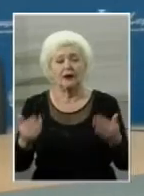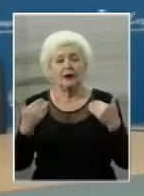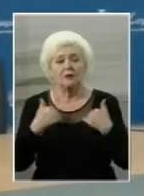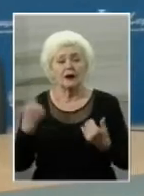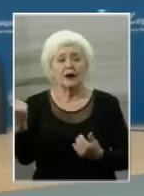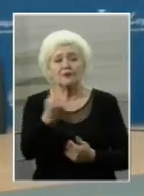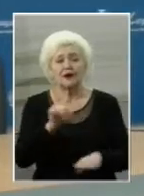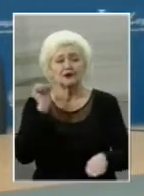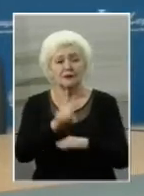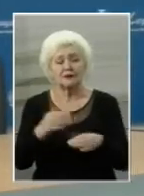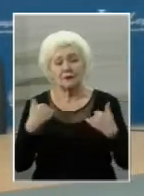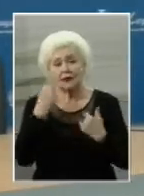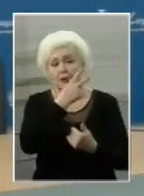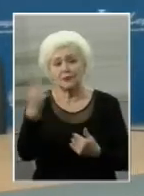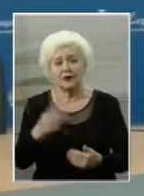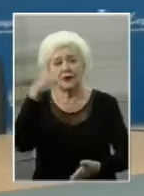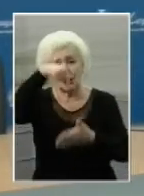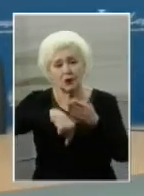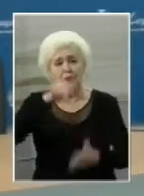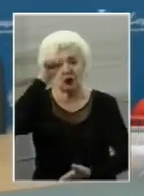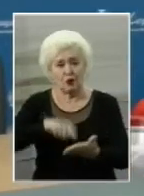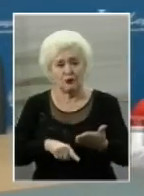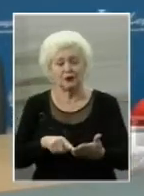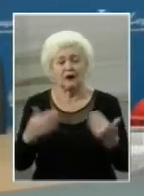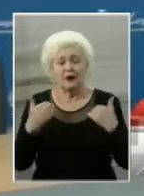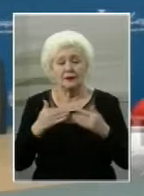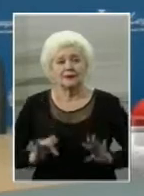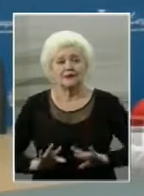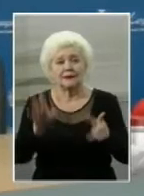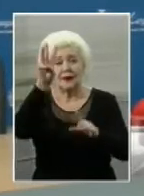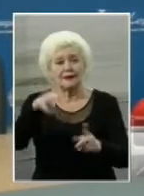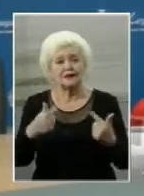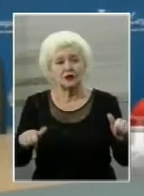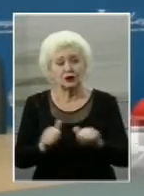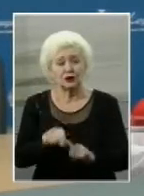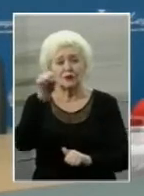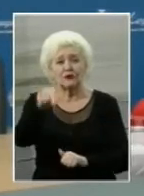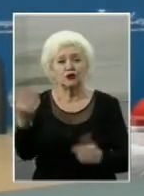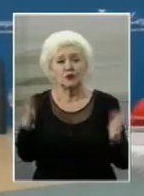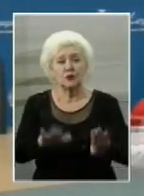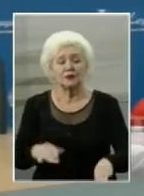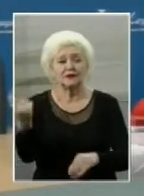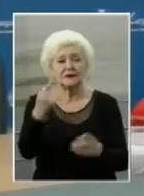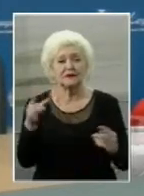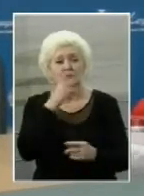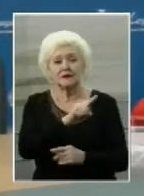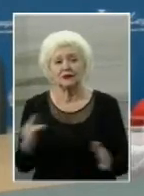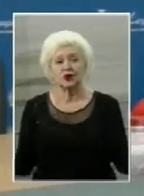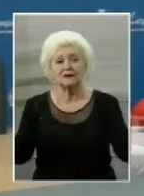Найперше завдання, на мій погляд і на глибоке переконання діяльності штабу, полягає в тому, щоб в одному місці в один час зібрати